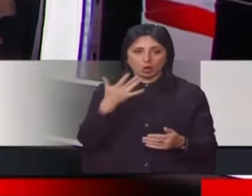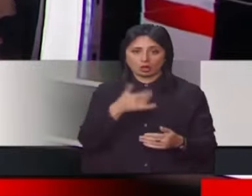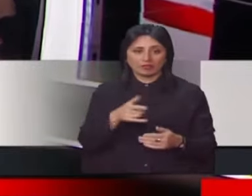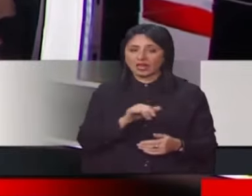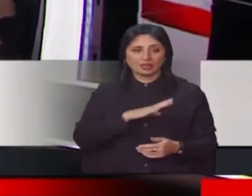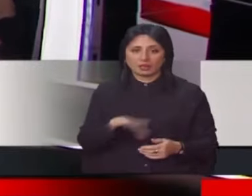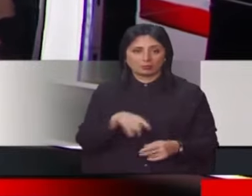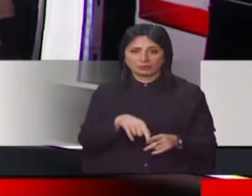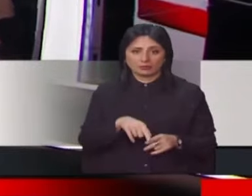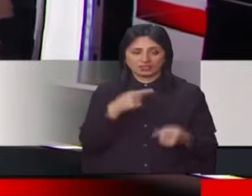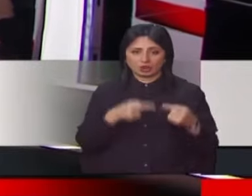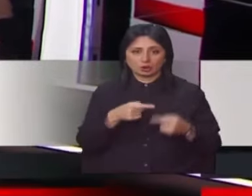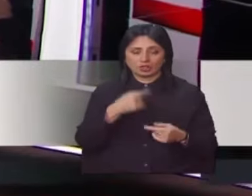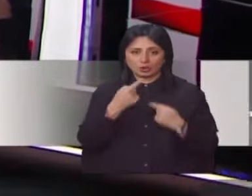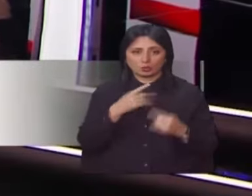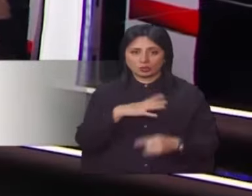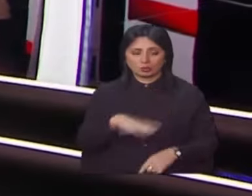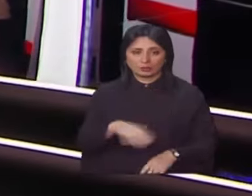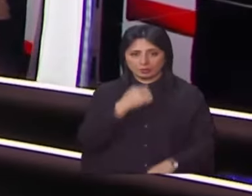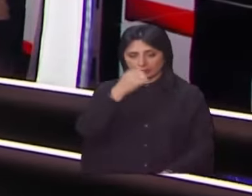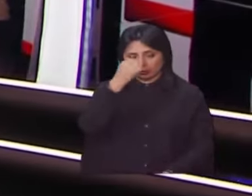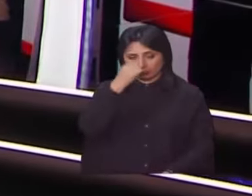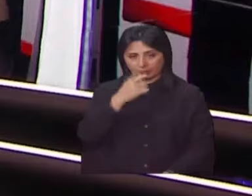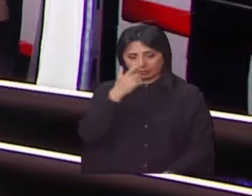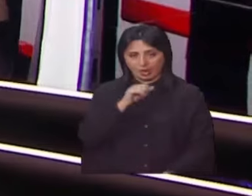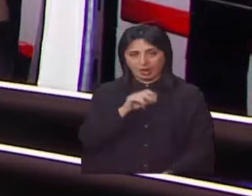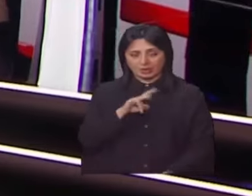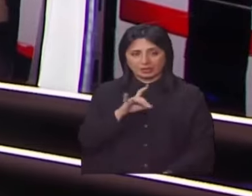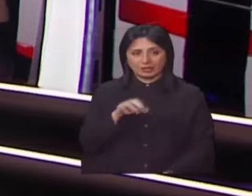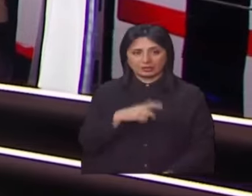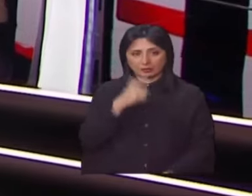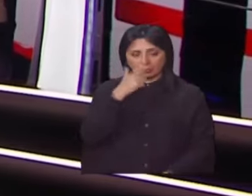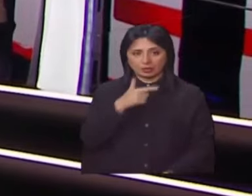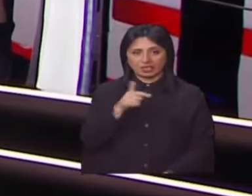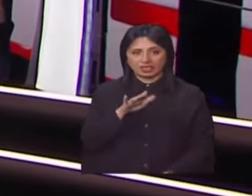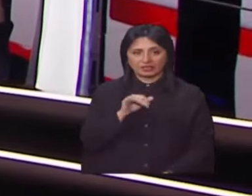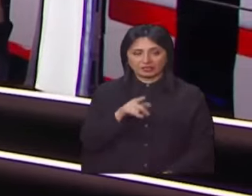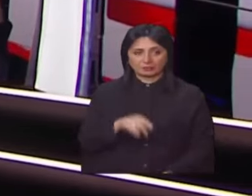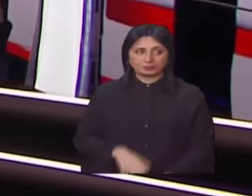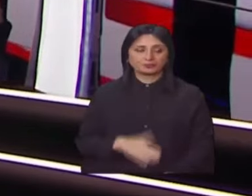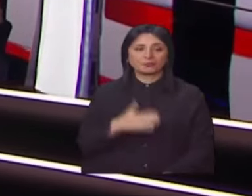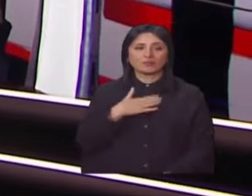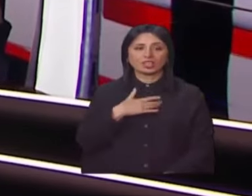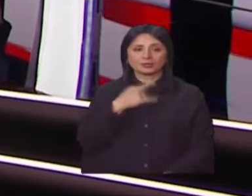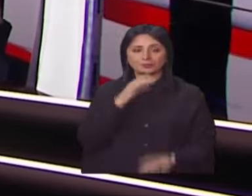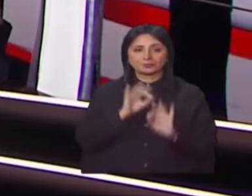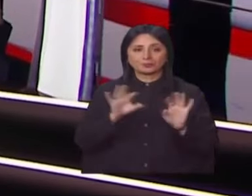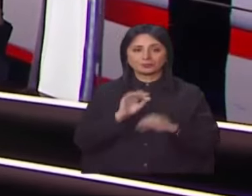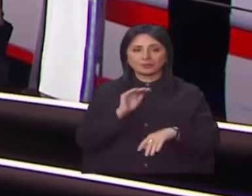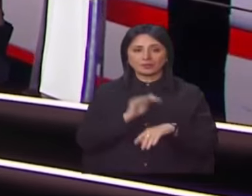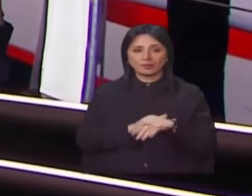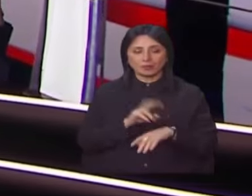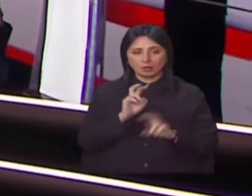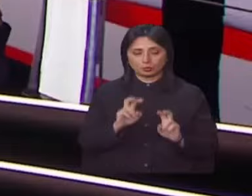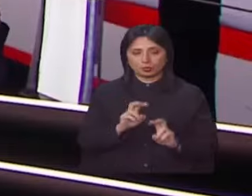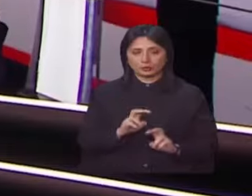არ არის ზად ღია დისკუსიებს. კი ბატონო, მადლობა ბატონო ალექსანდრე. ბატონო, ჩემს მიერ ხსენებული ფაქტორი,